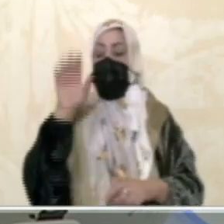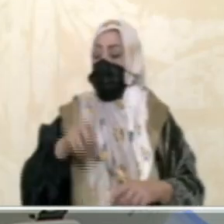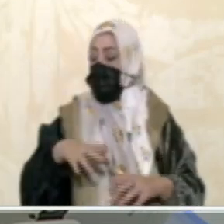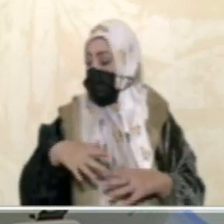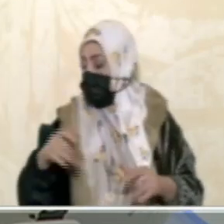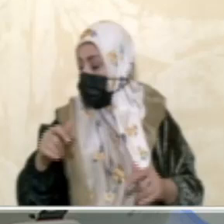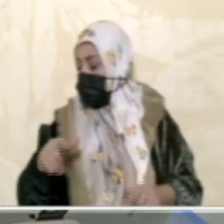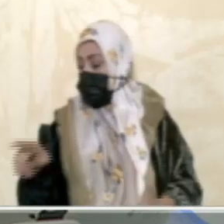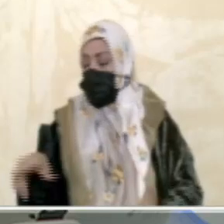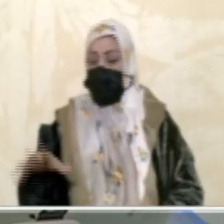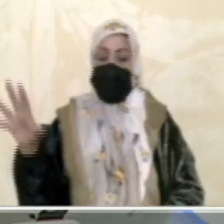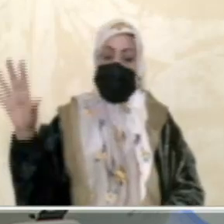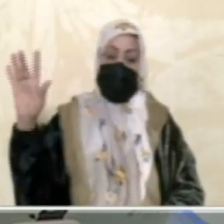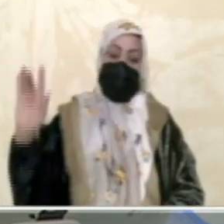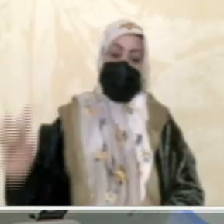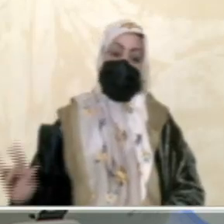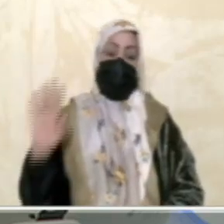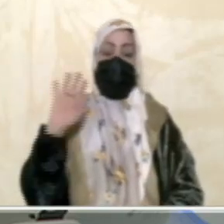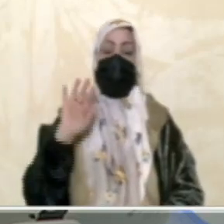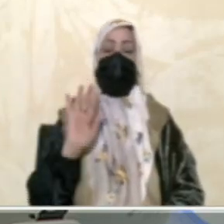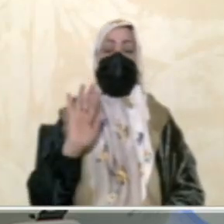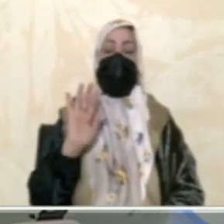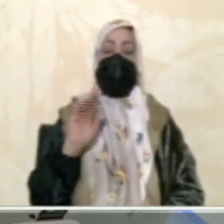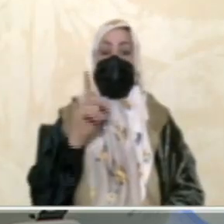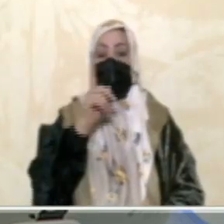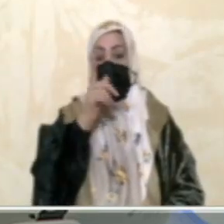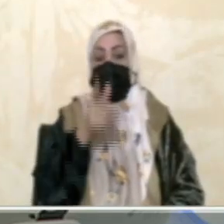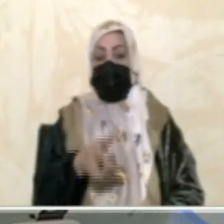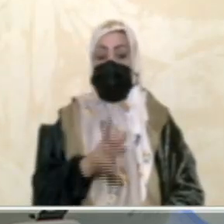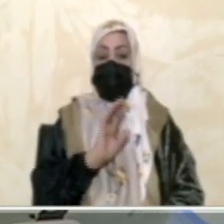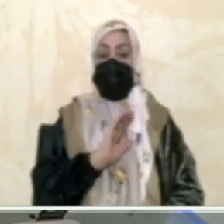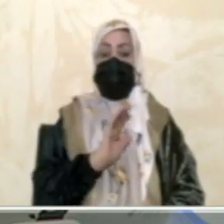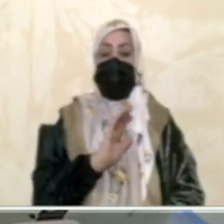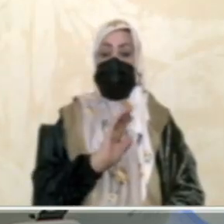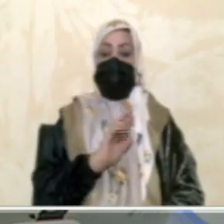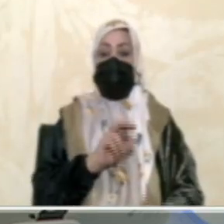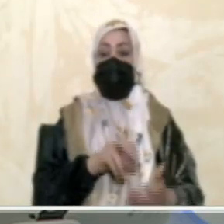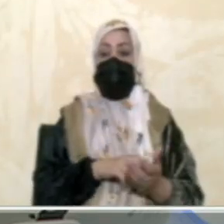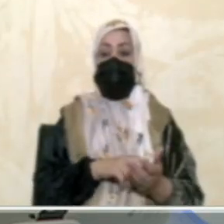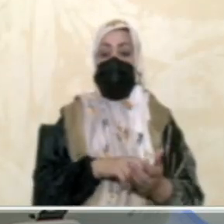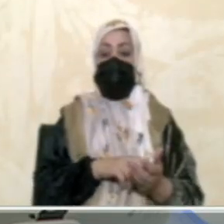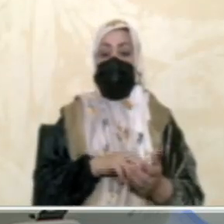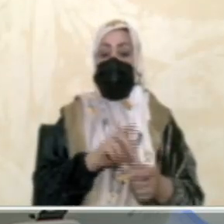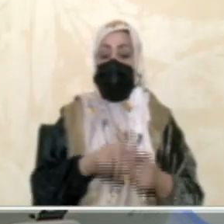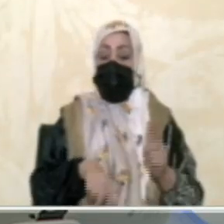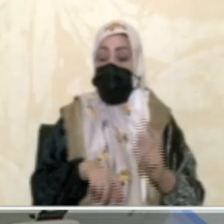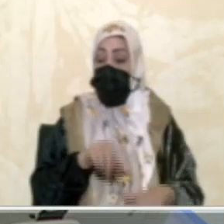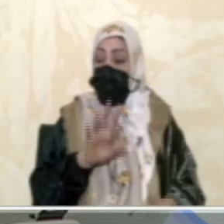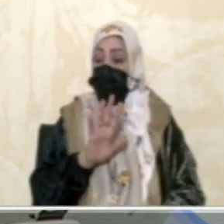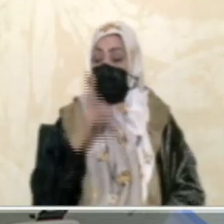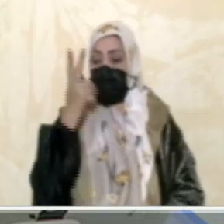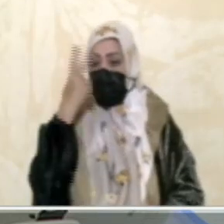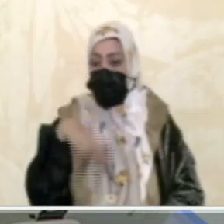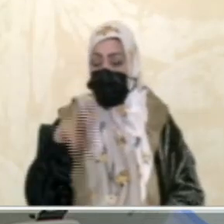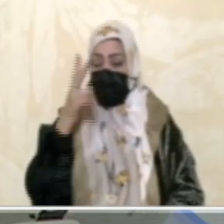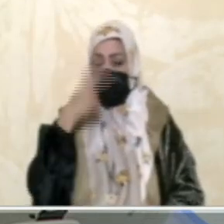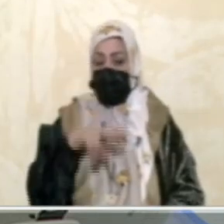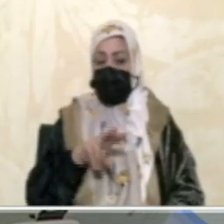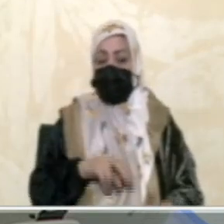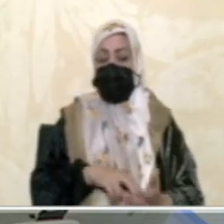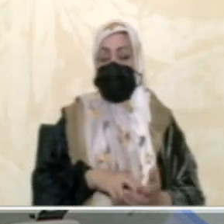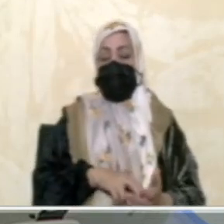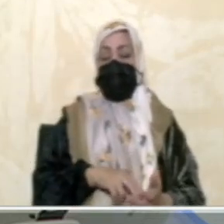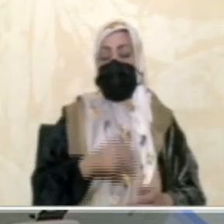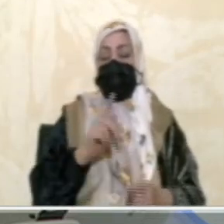قالوا الا ان خاف الفتنه لو خاف الانسان الفتنه وان الشخص هذا الذي حجز المكان سيحدث